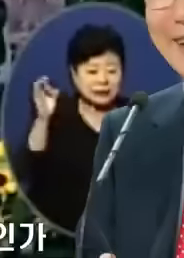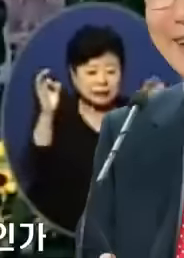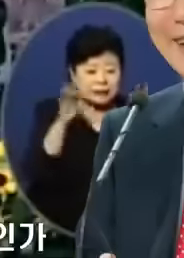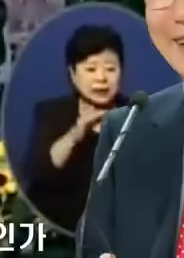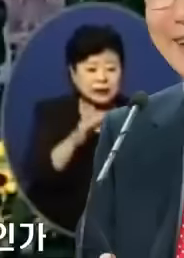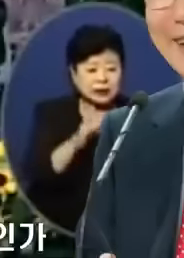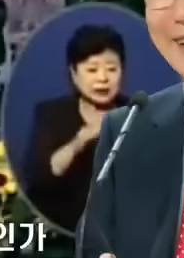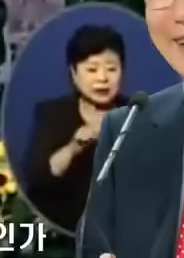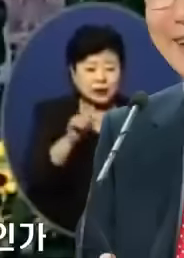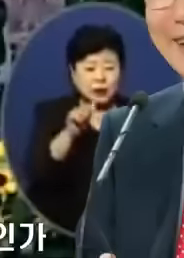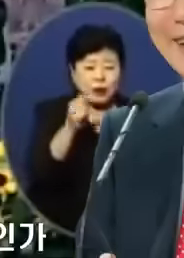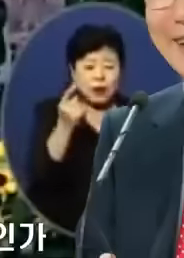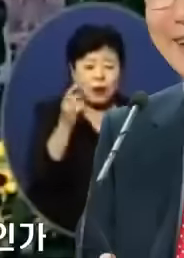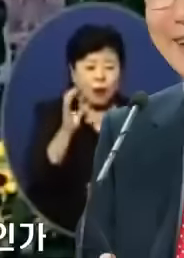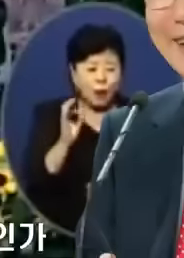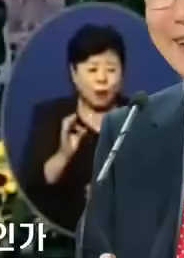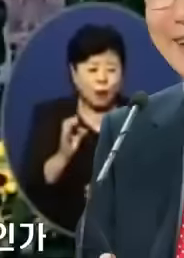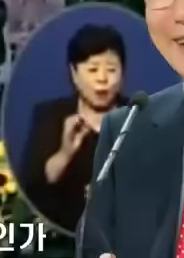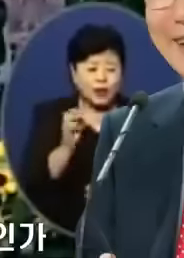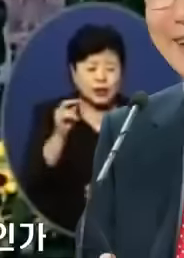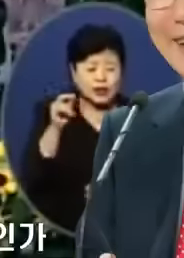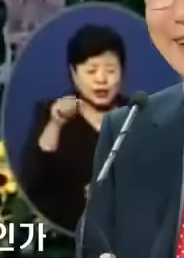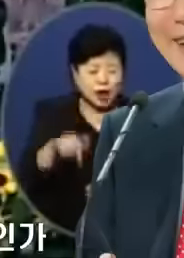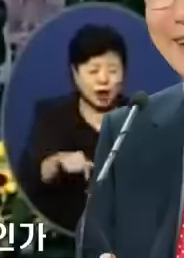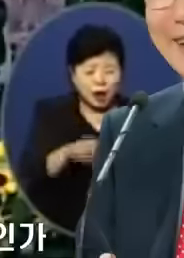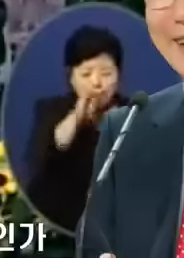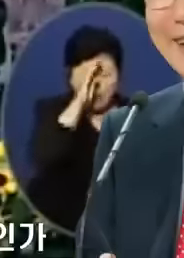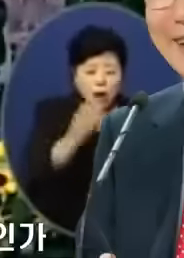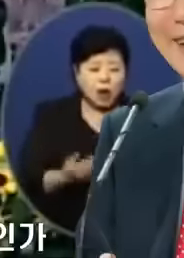알았던 홍역이 창궐을 하고 있다는 것입니다.